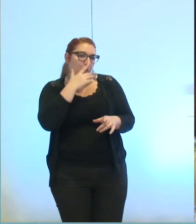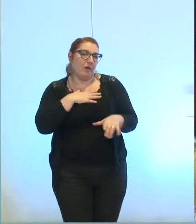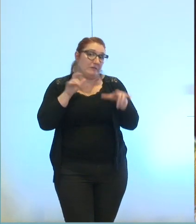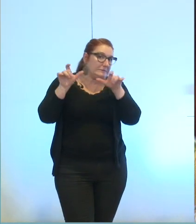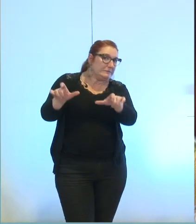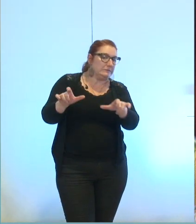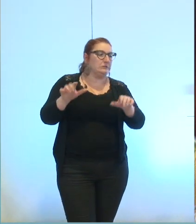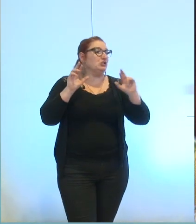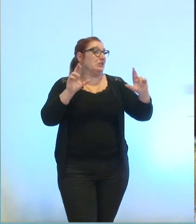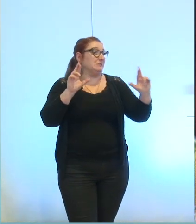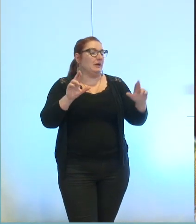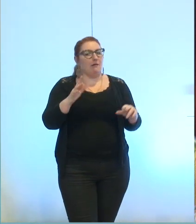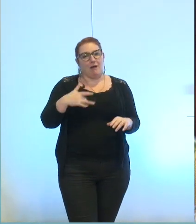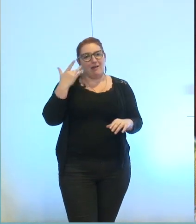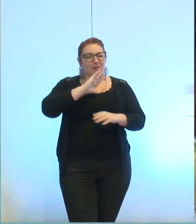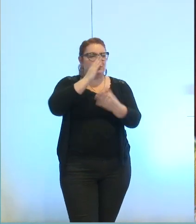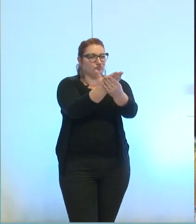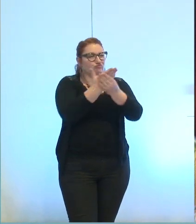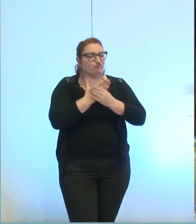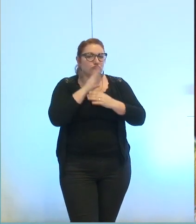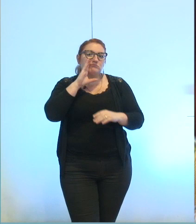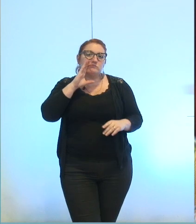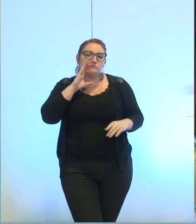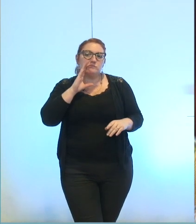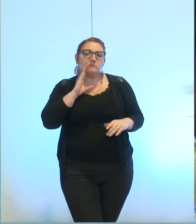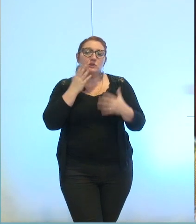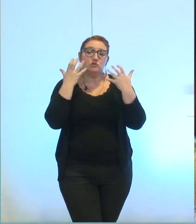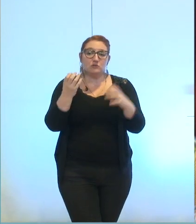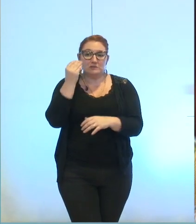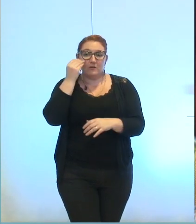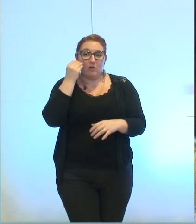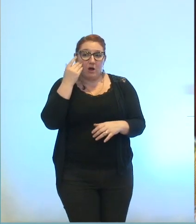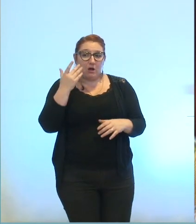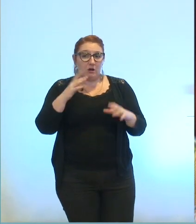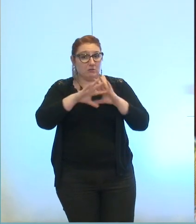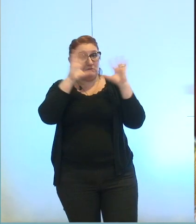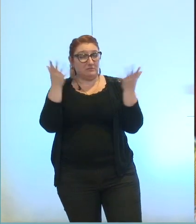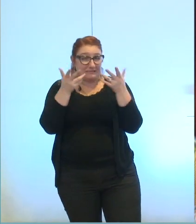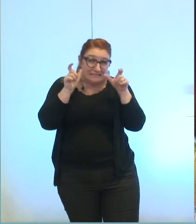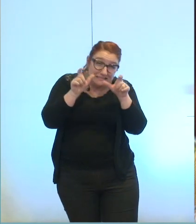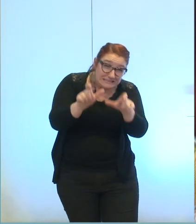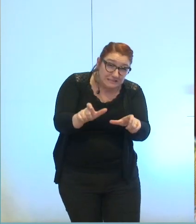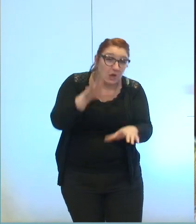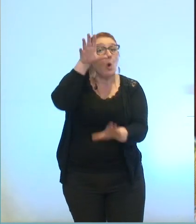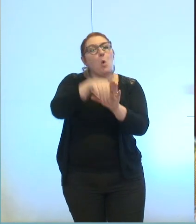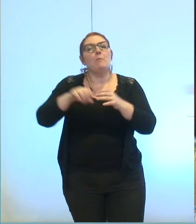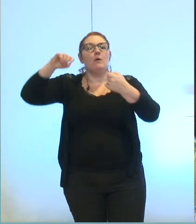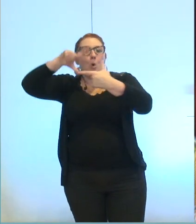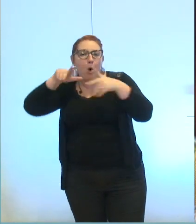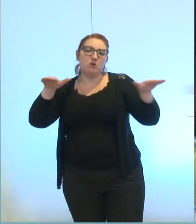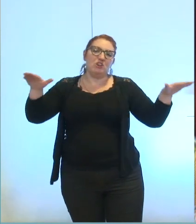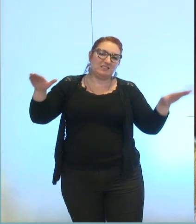regardé ce serait intéressant qu'on puisse nous la fournir et je souhaite savoir si tout cela a été regardé y compris avec les opérateurs pour que